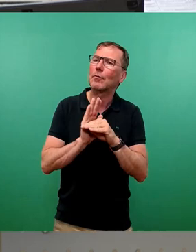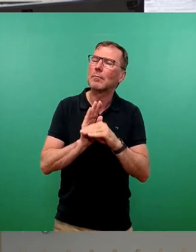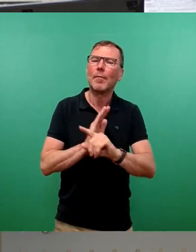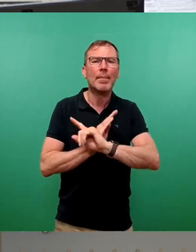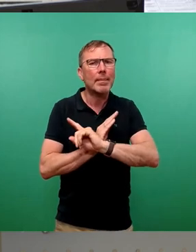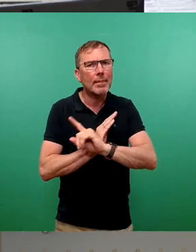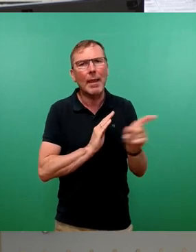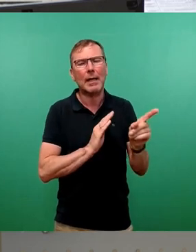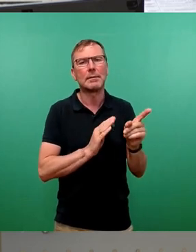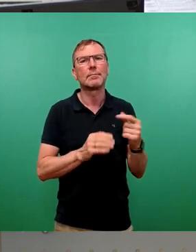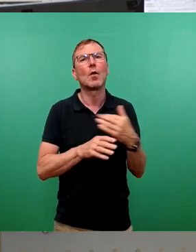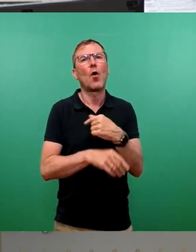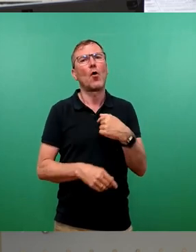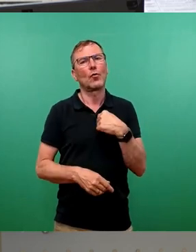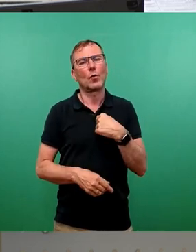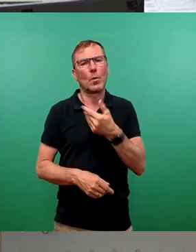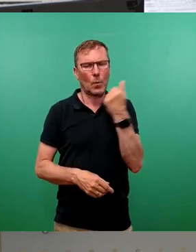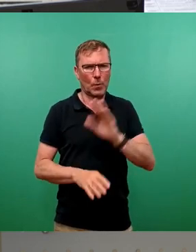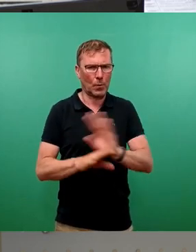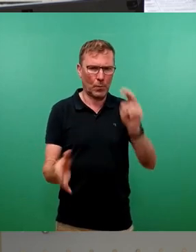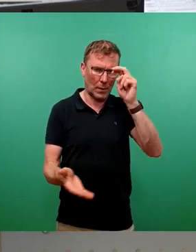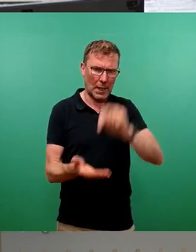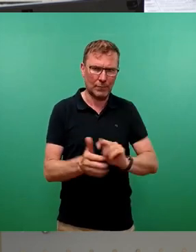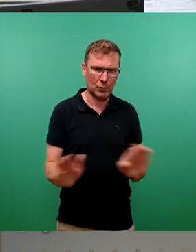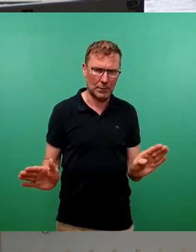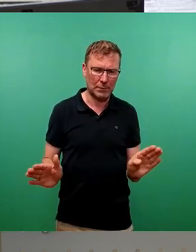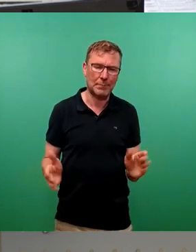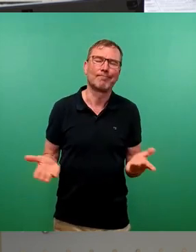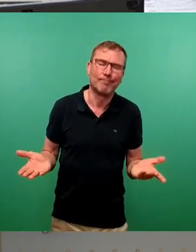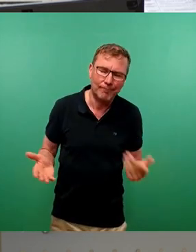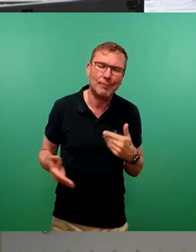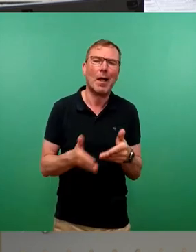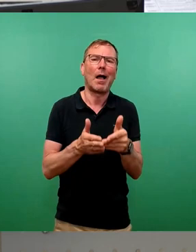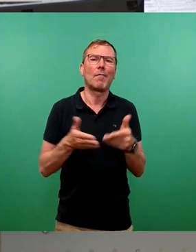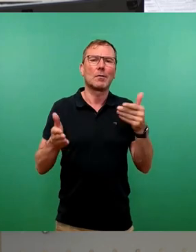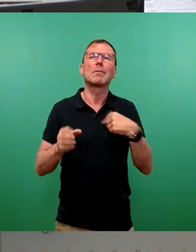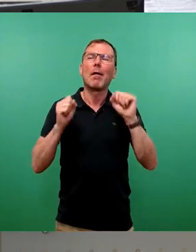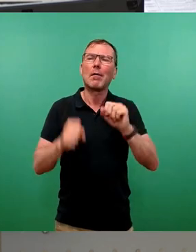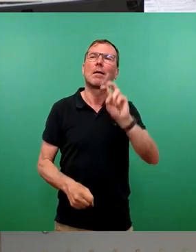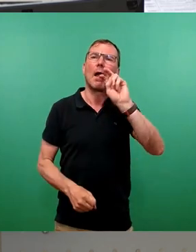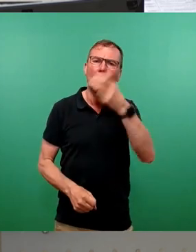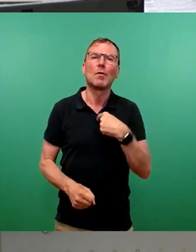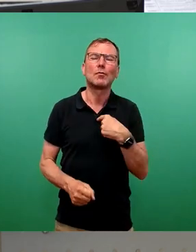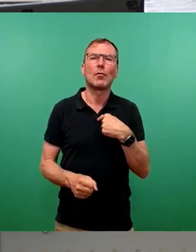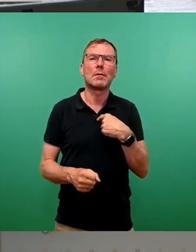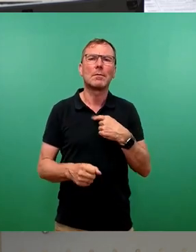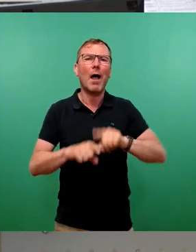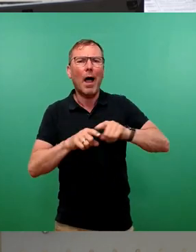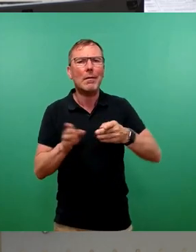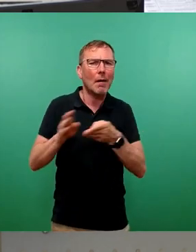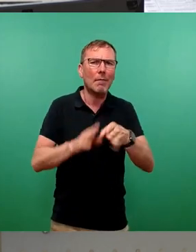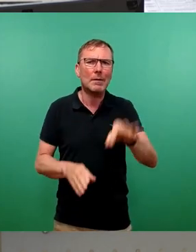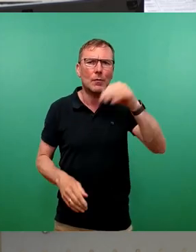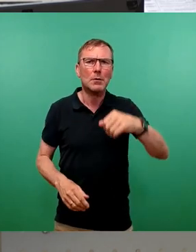grünem Mist gewachsen. Dann können wir als Fraktion zwar versuchen, Rumpelstilzchen zu spielen und bockig mit